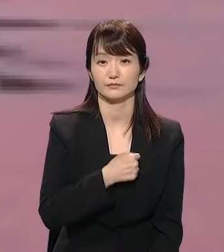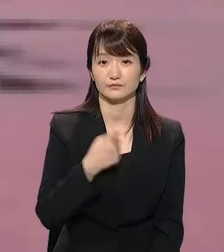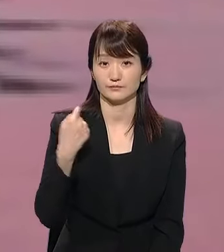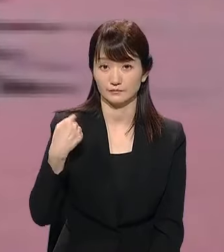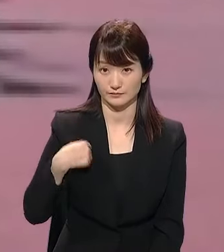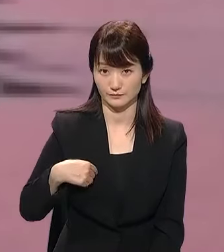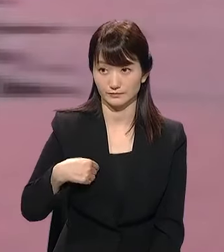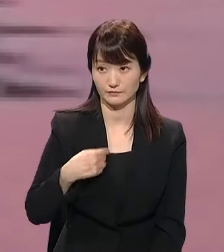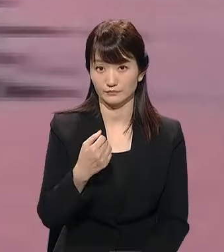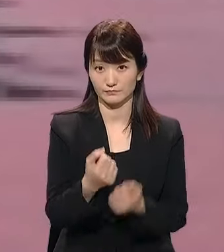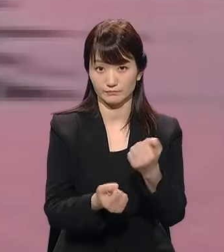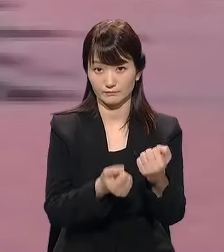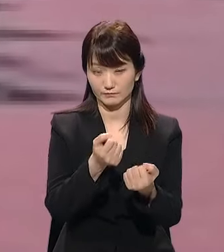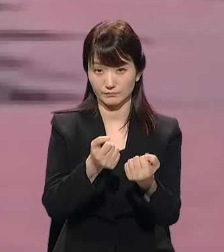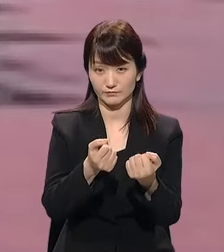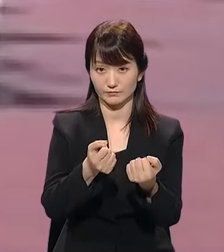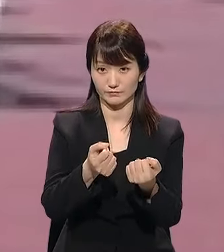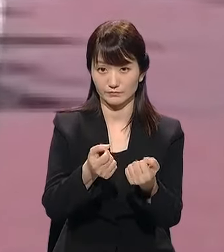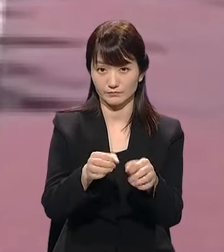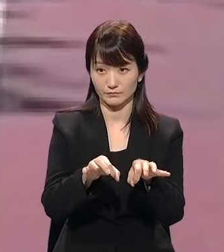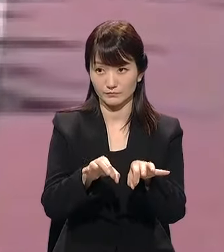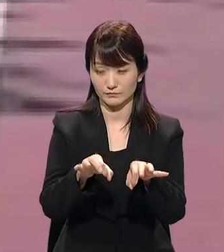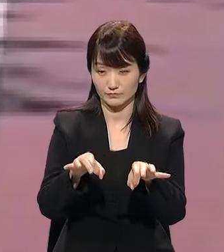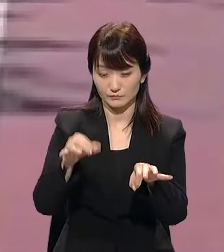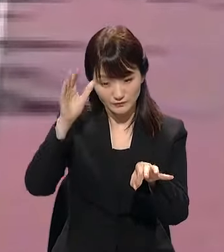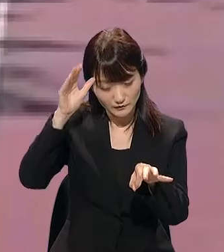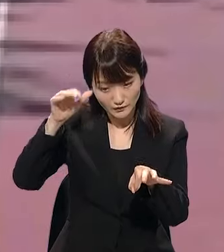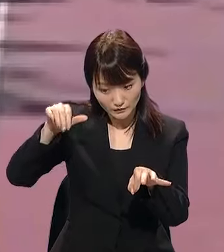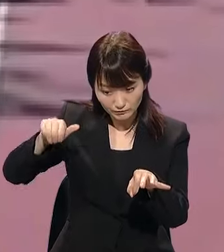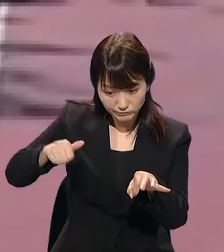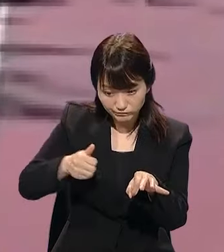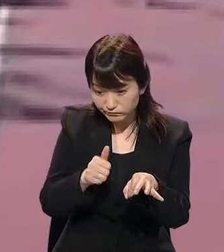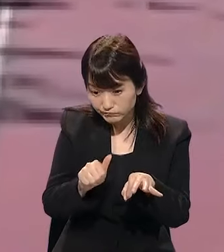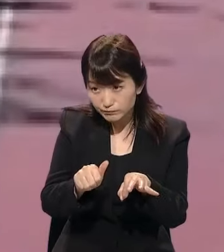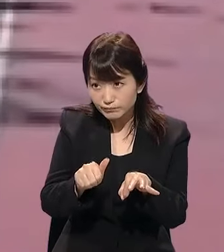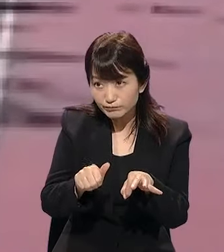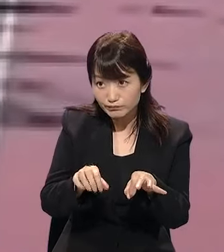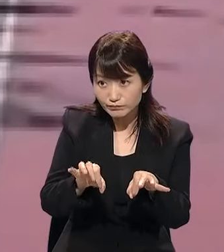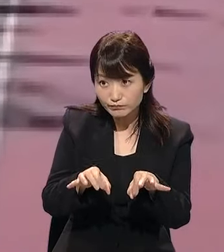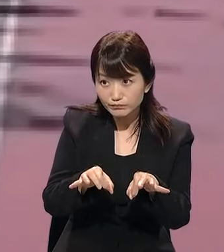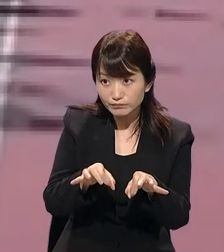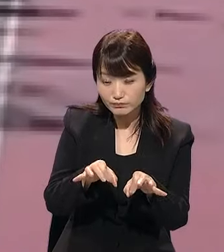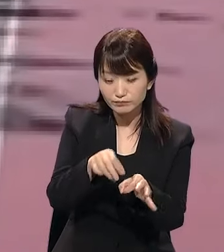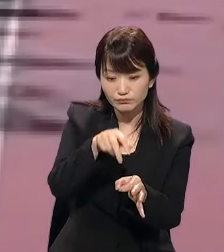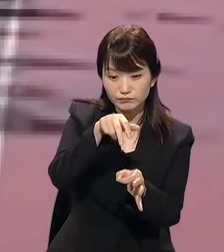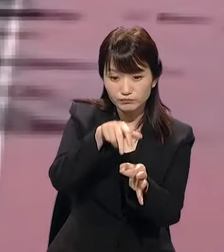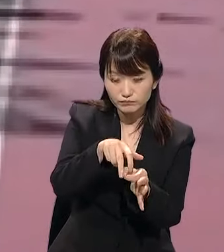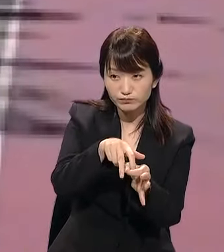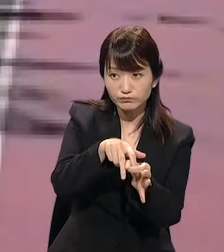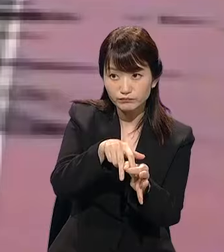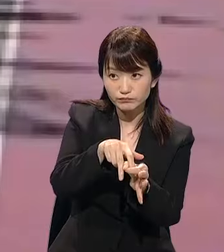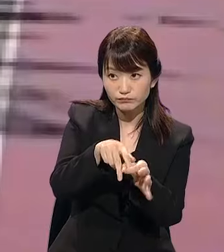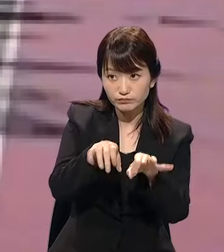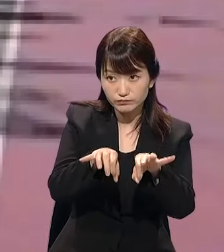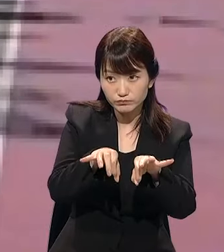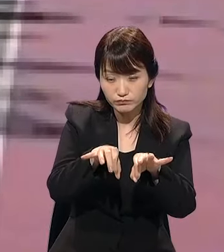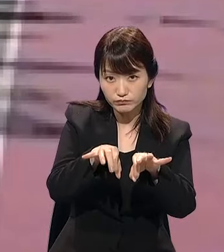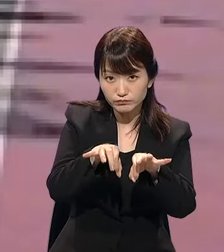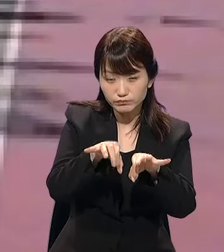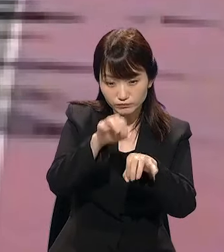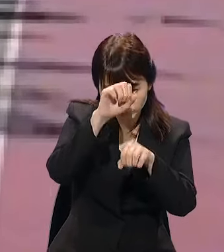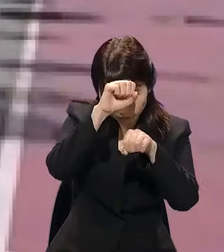중국입니다. 자전거 주변을 빙빙 돌던 강아지가 핸들에 두 발을 올려서 몸을 쭉 일으키는데요. 그리고 차례대로 다른